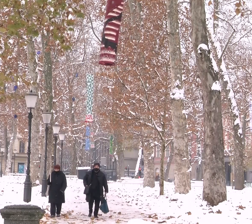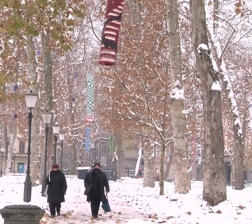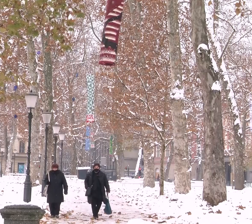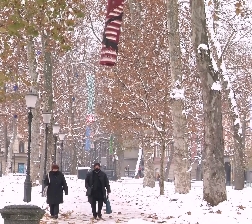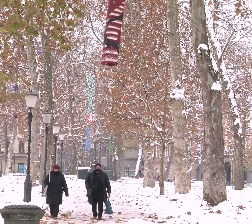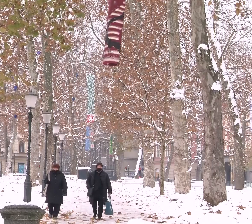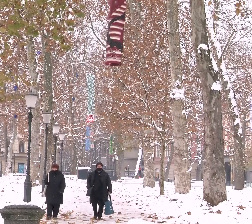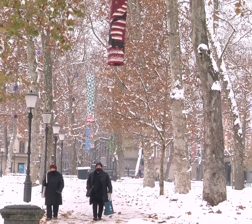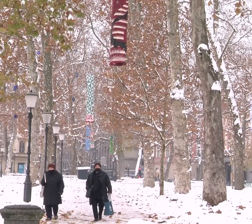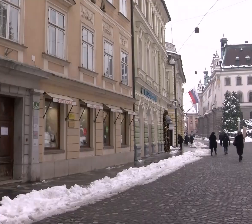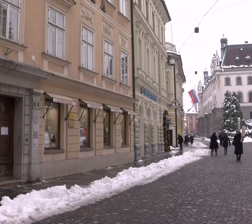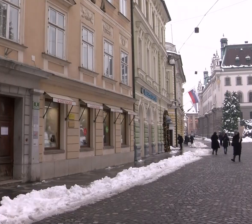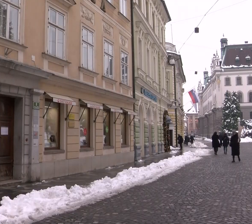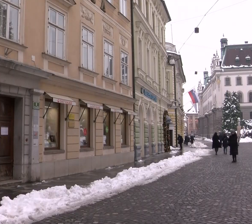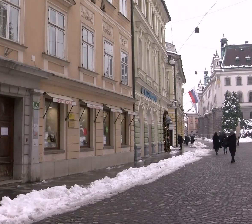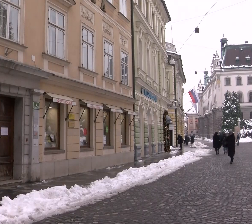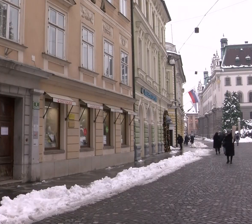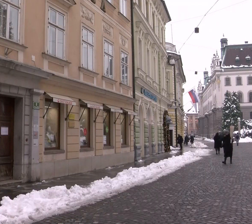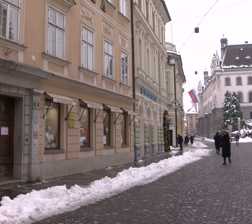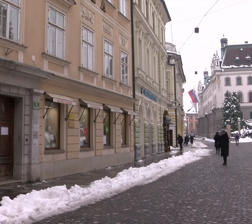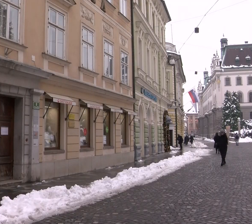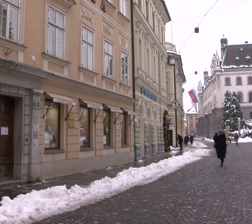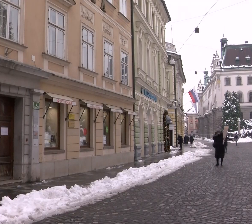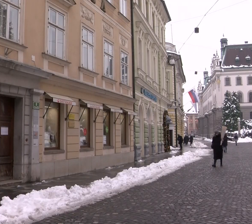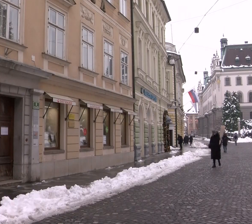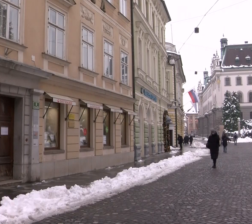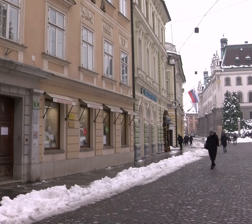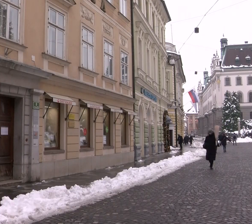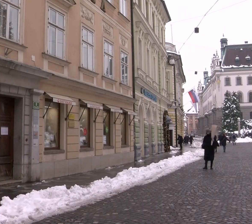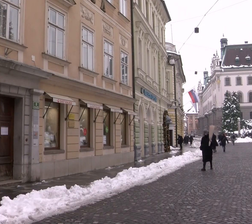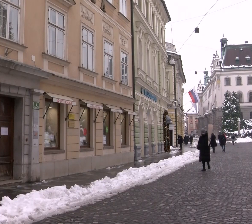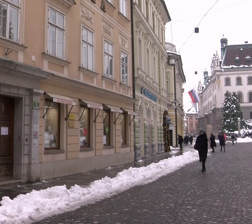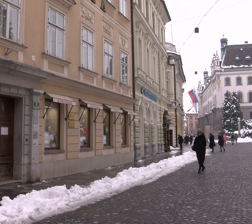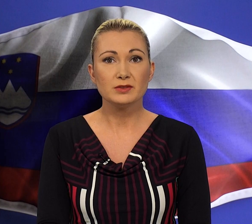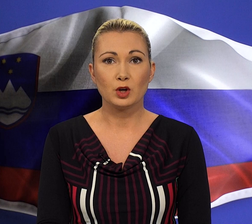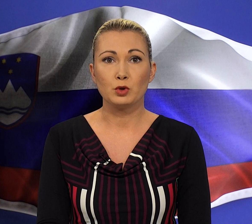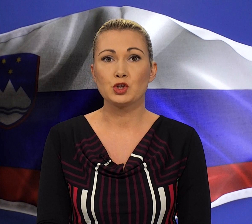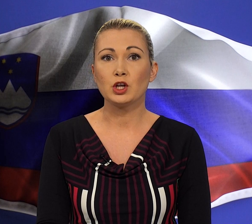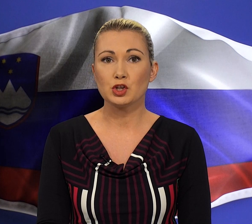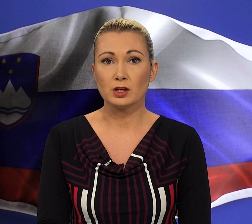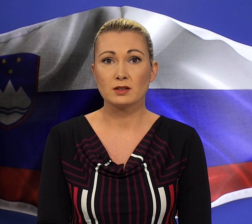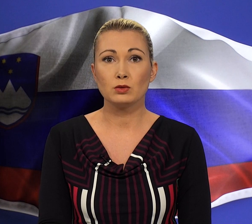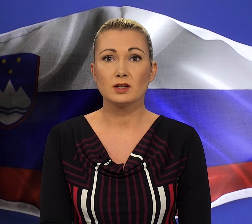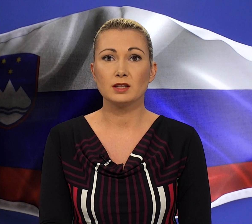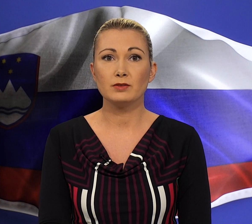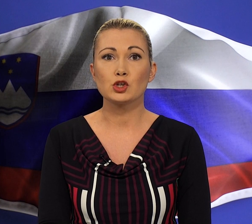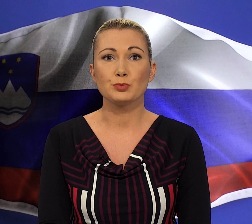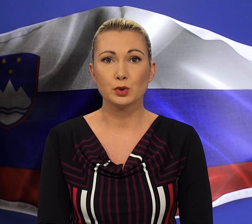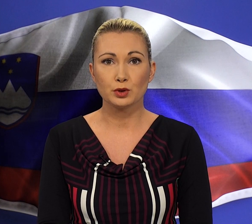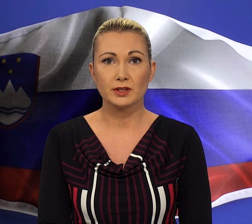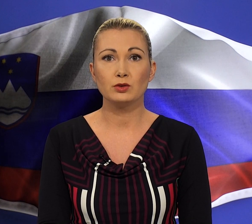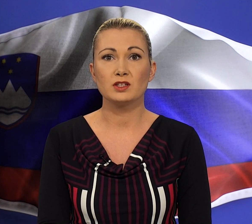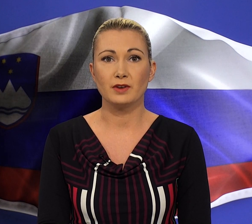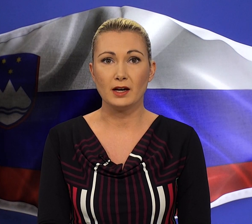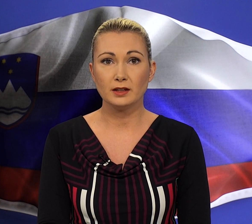valom epidemije mislili, da bo prav tako preprosto obvladati jesenski val, a je ta bistveno močnejši, zato zahteva še